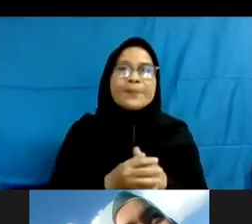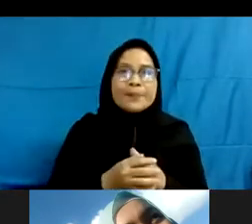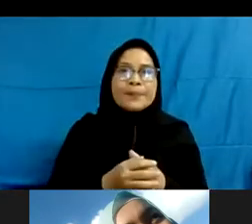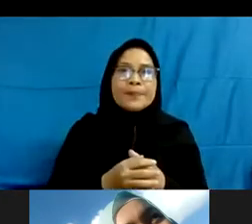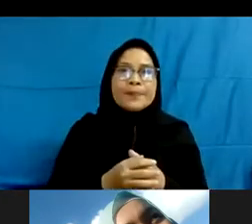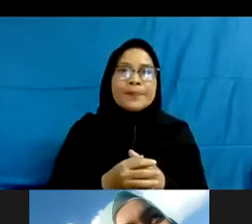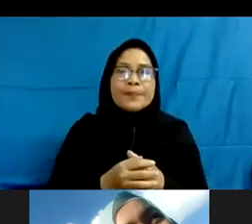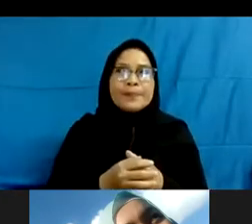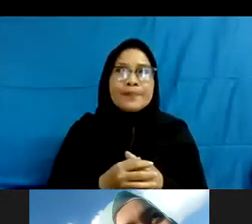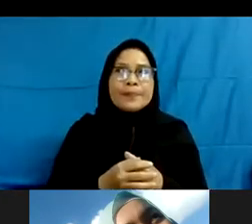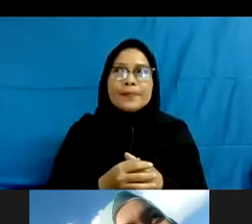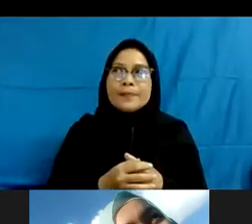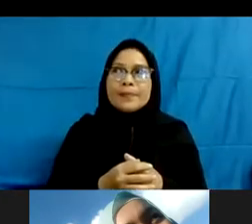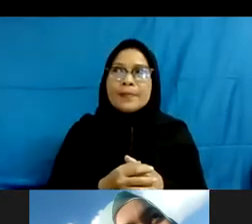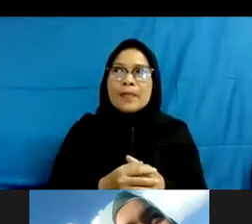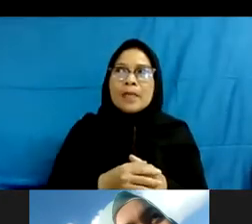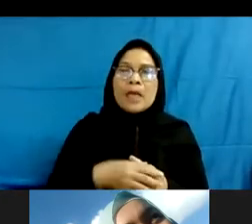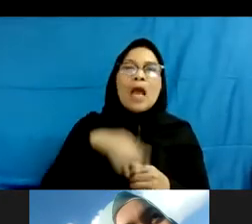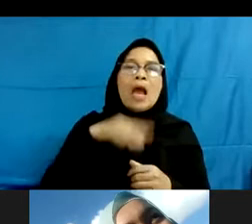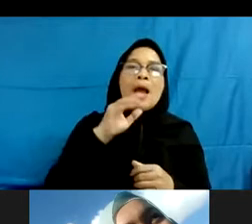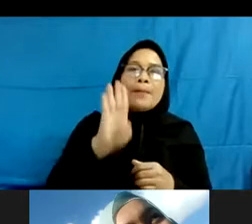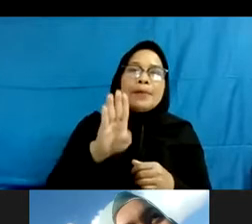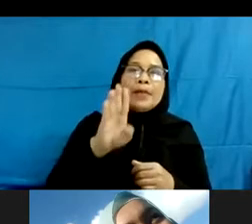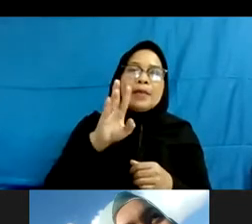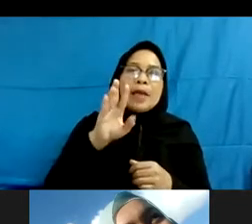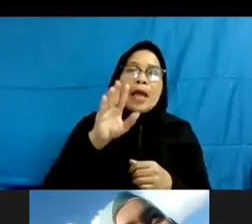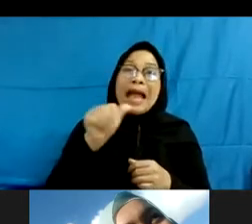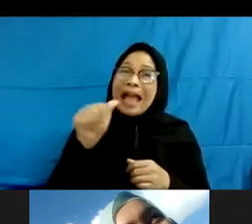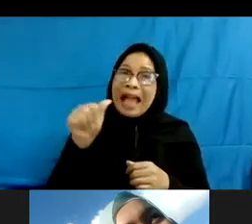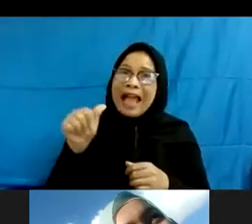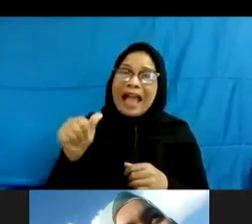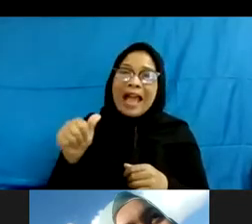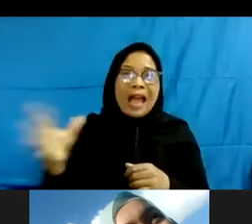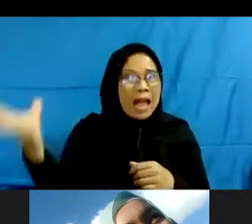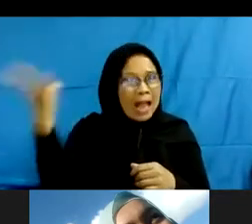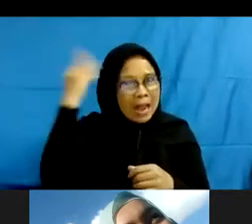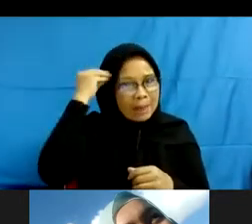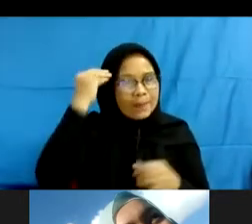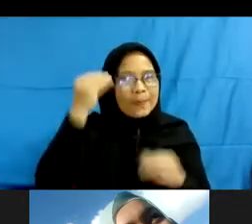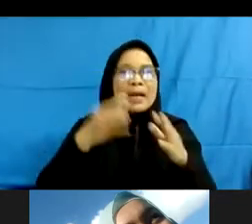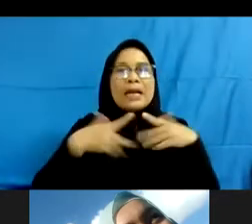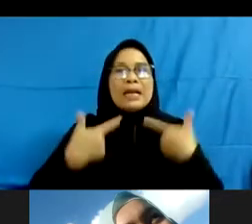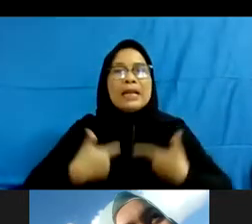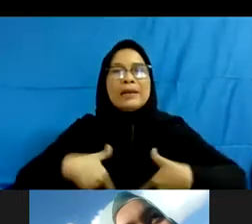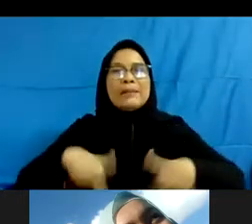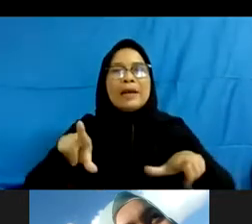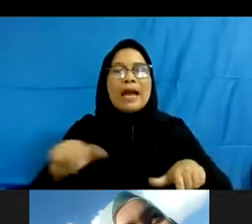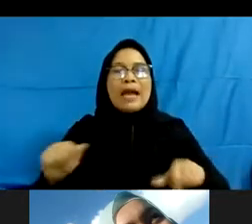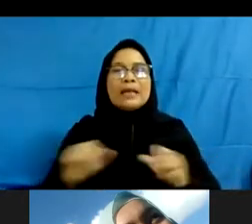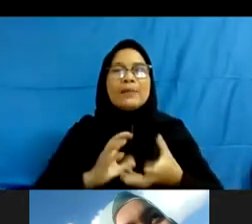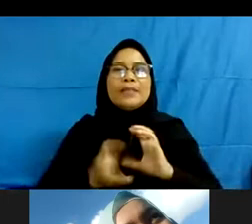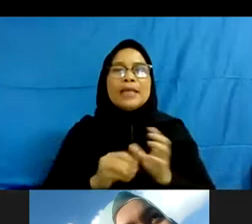Nah, lalu B, R, A, huruf A ya. A-nya itu anggap kelemahan kita tuh jadi peluang.